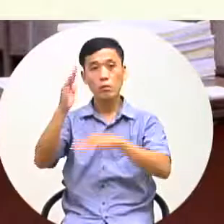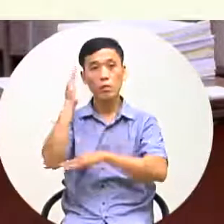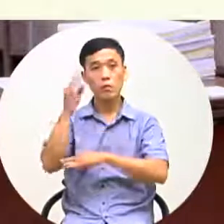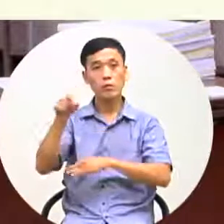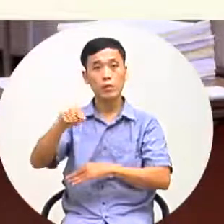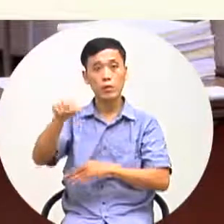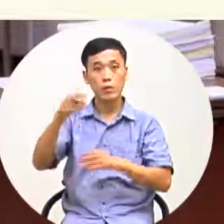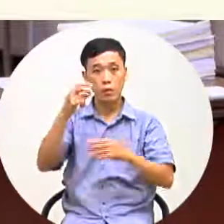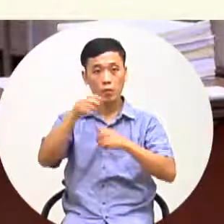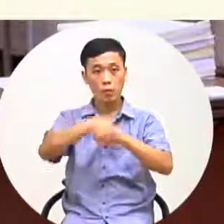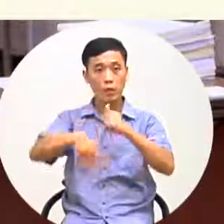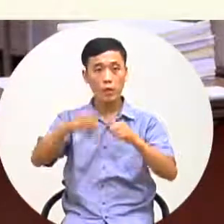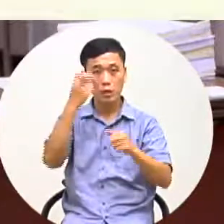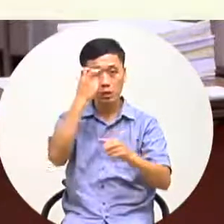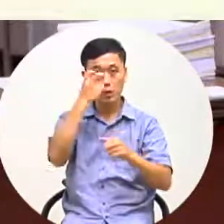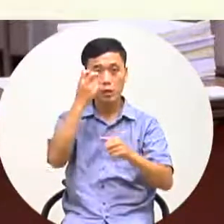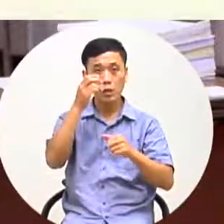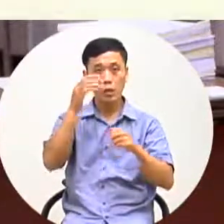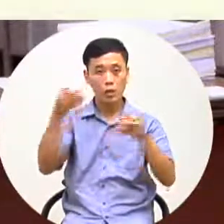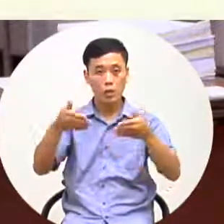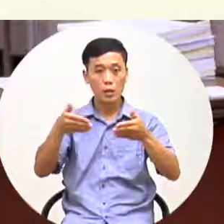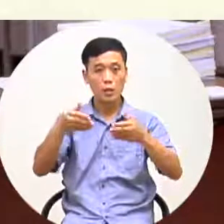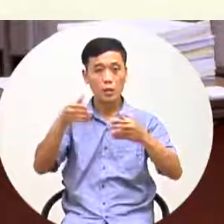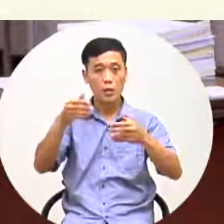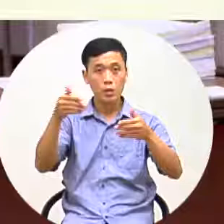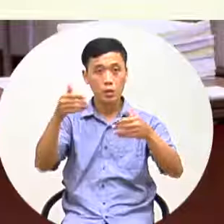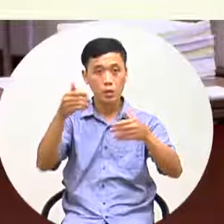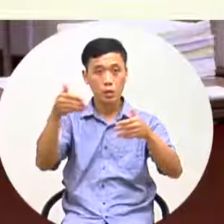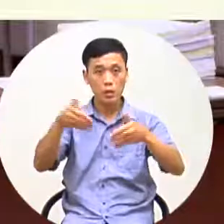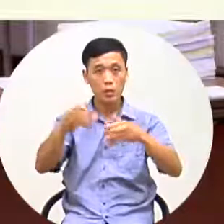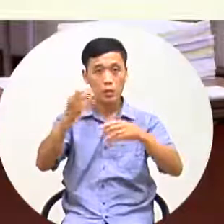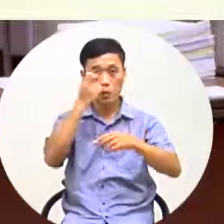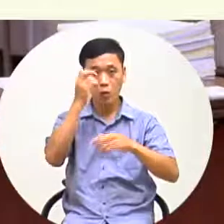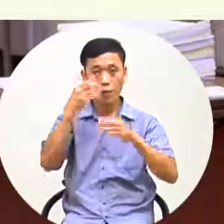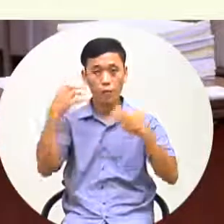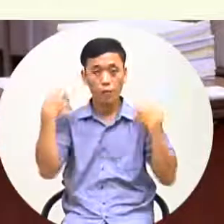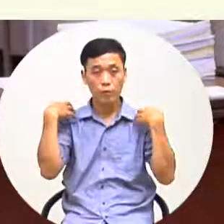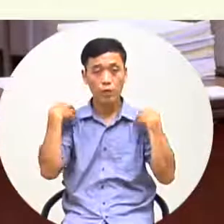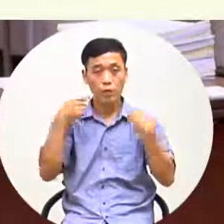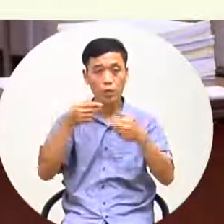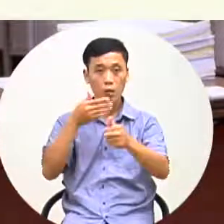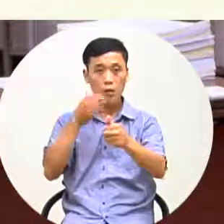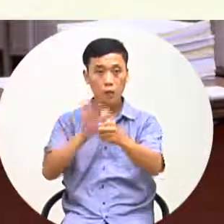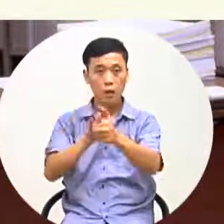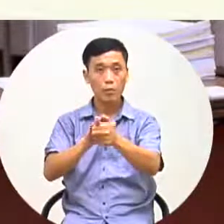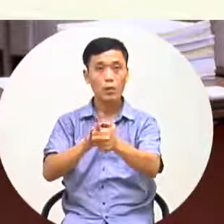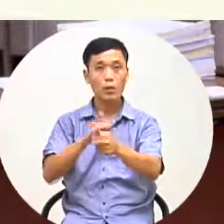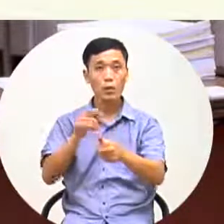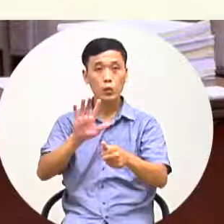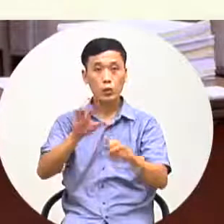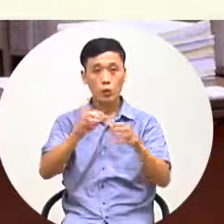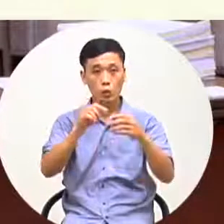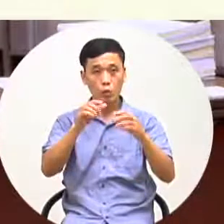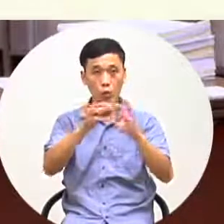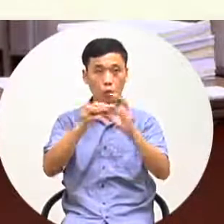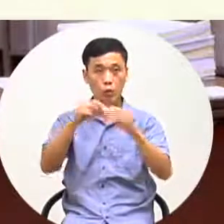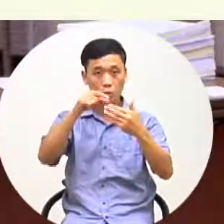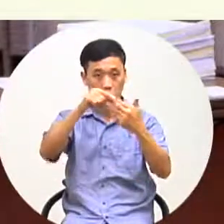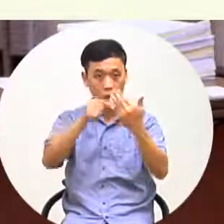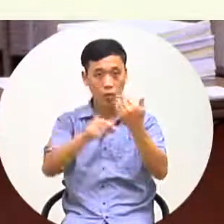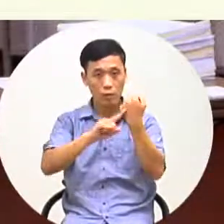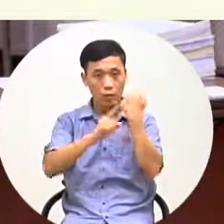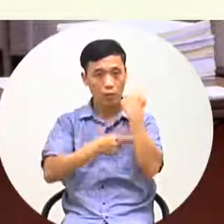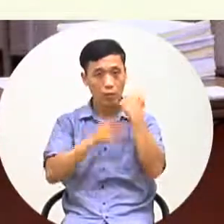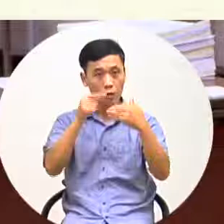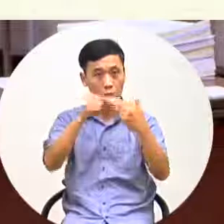们一个公道。哦，啊，当然哦，就是讲拜托嘞，相关的规定法令点，咱过来研议，对不对？最有帮忙的所在，